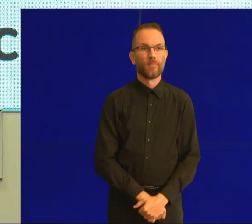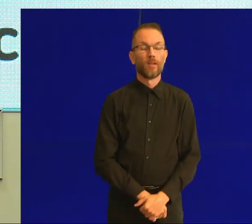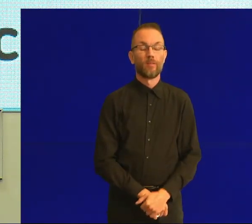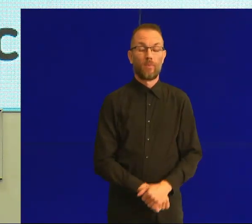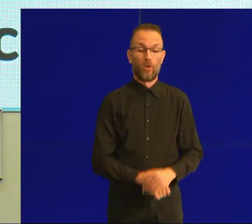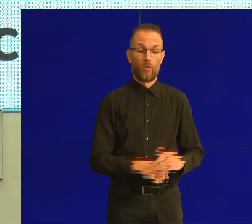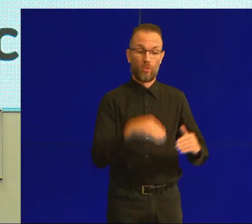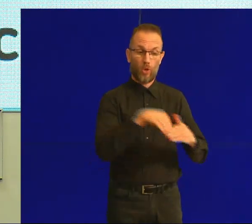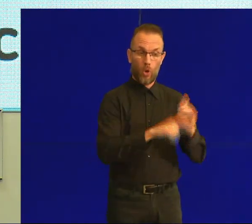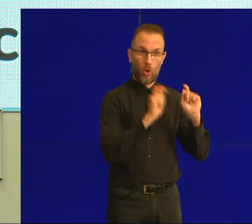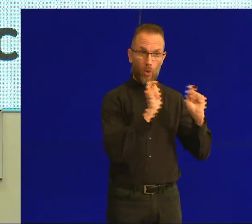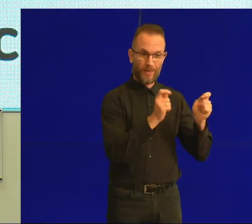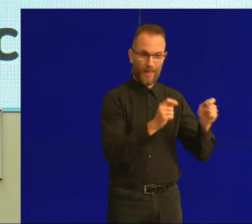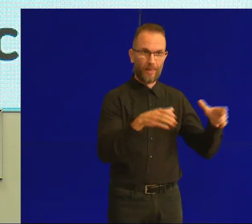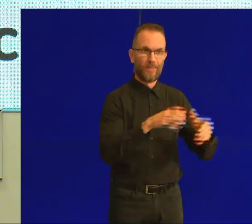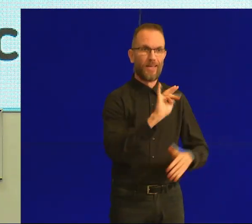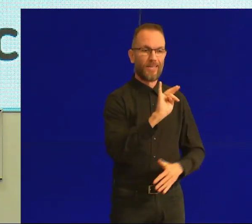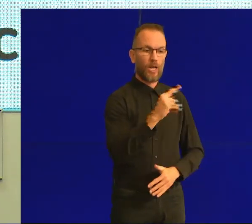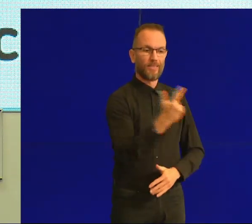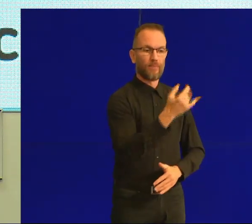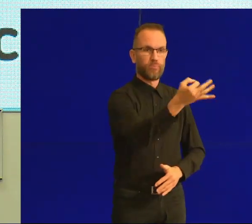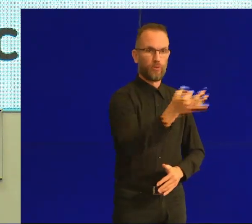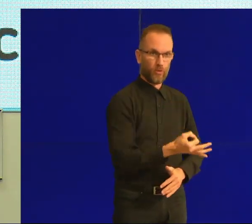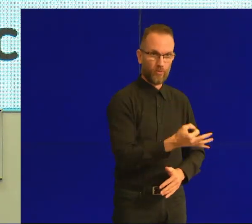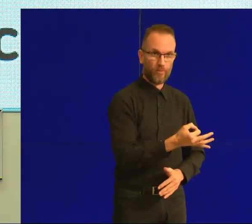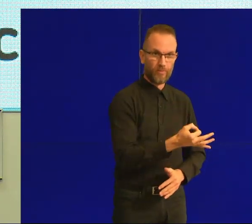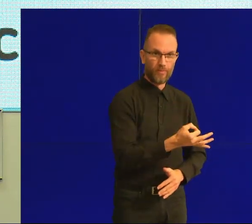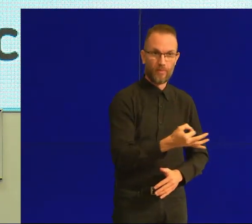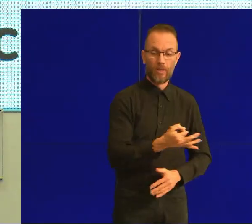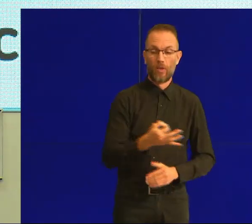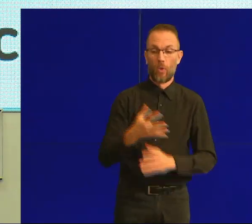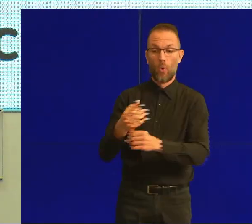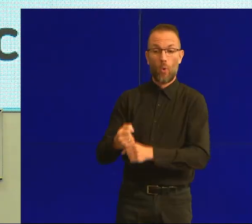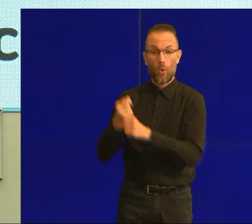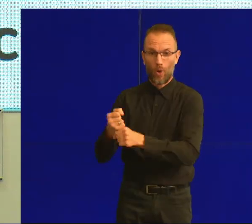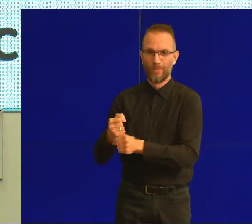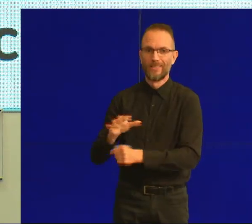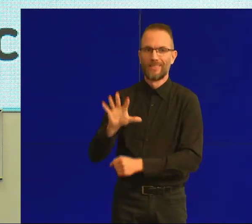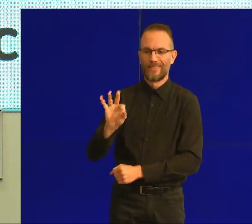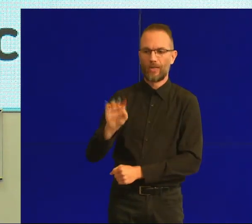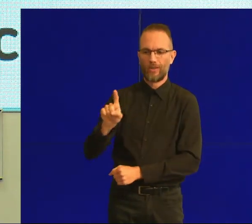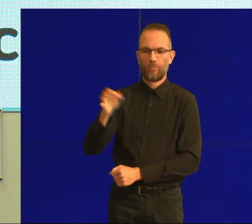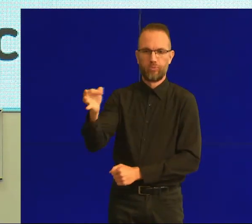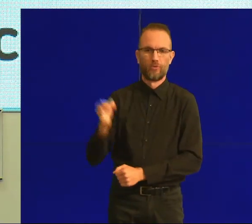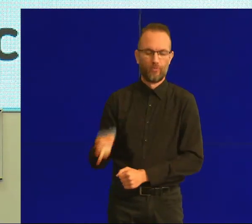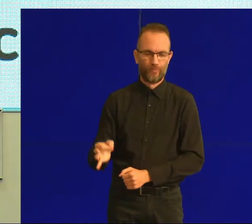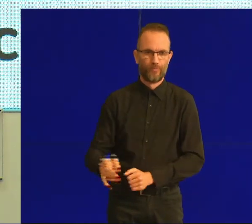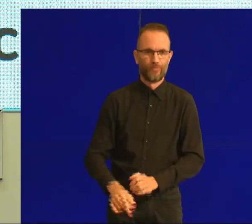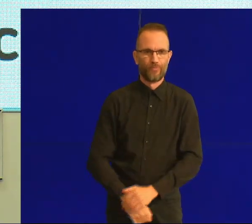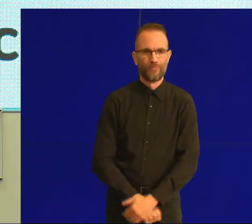hospitalier et 51% des personnes sont décédées dans des maisons de repos